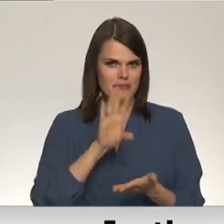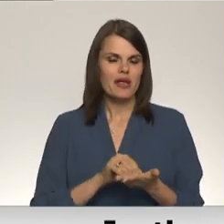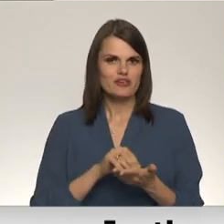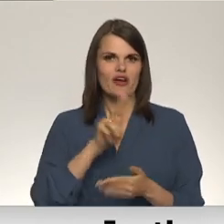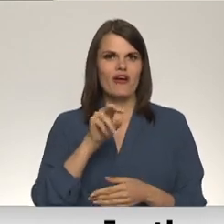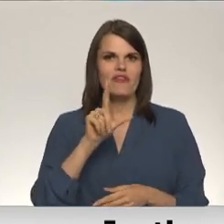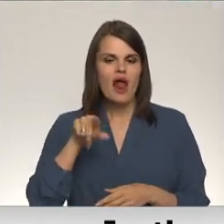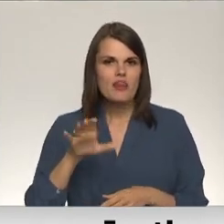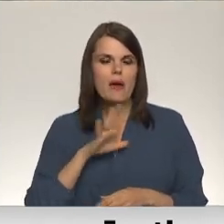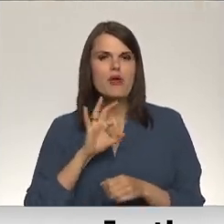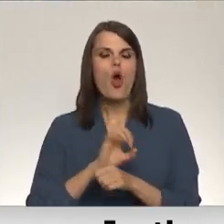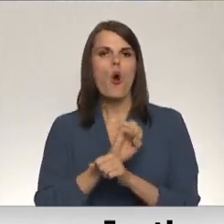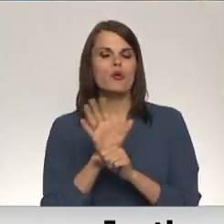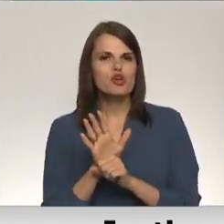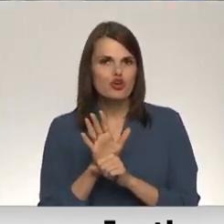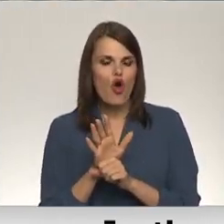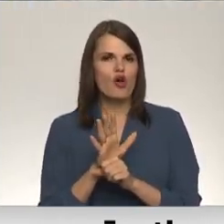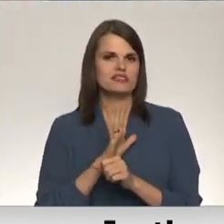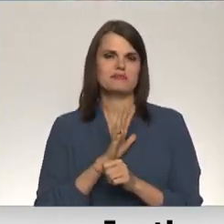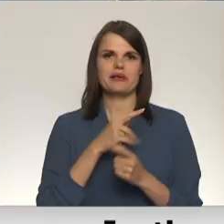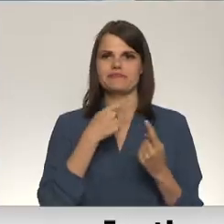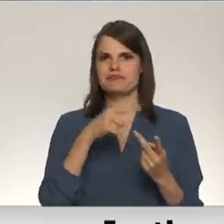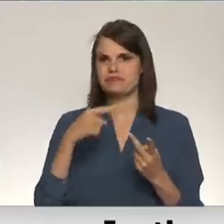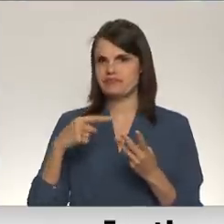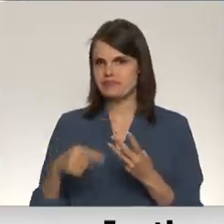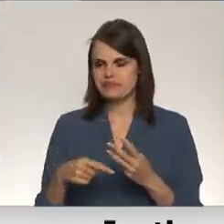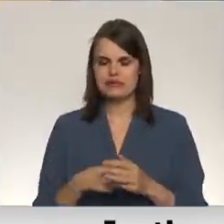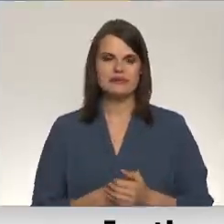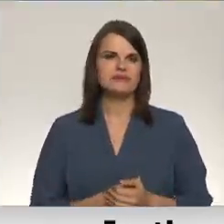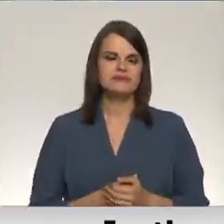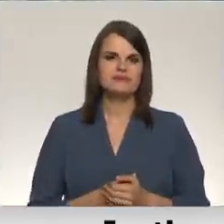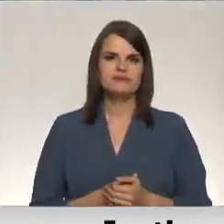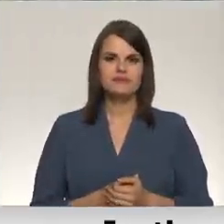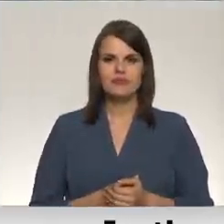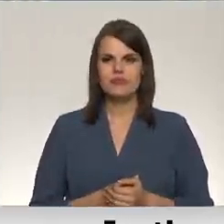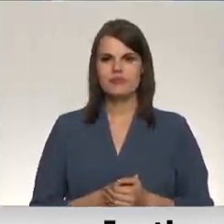ar Delta, ar Omikronu variantu. Vita Ānstrete, Māris Jurgensons, Latvijas televīzija.